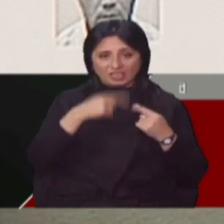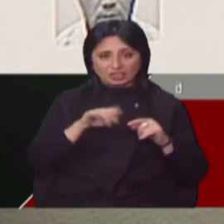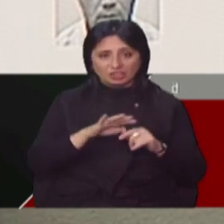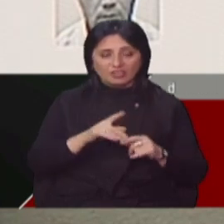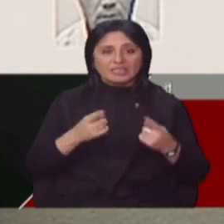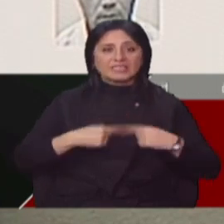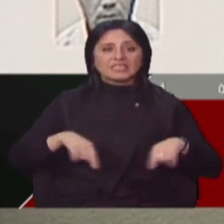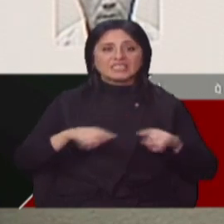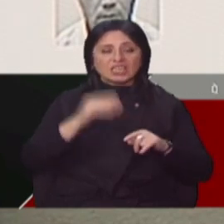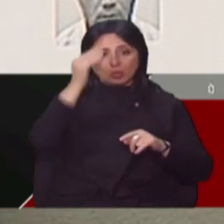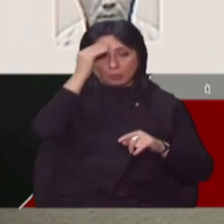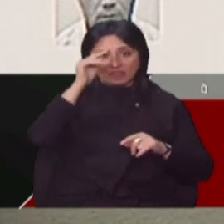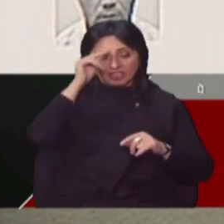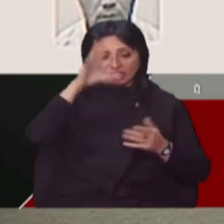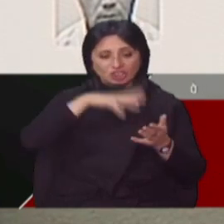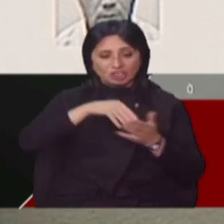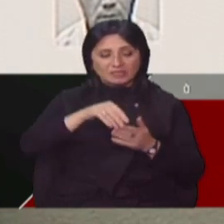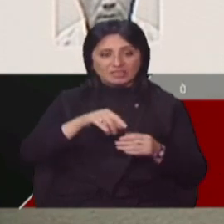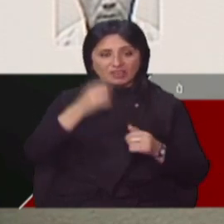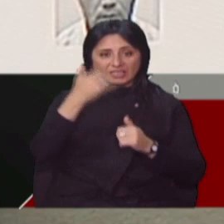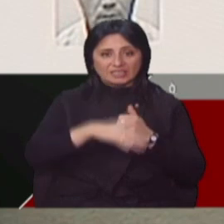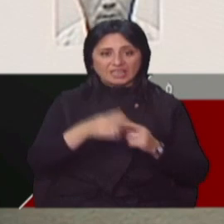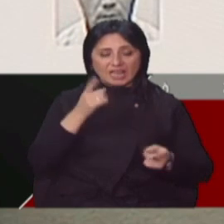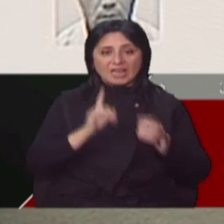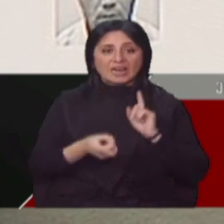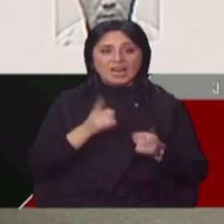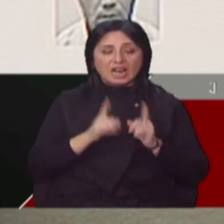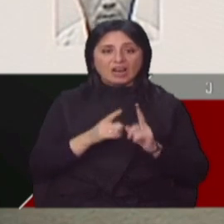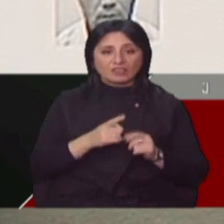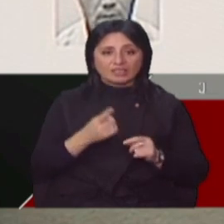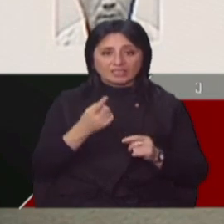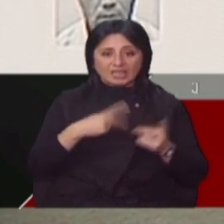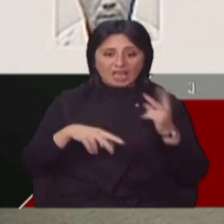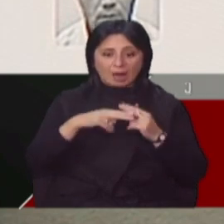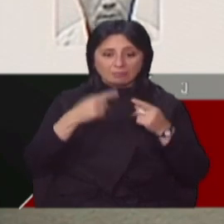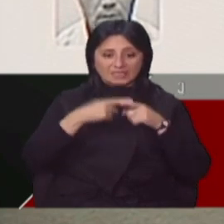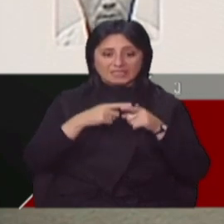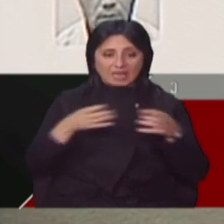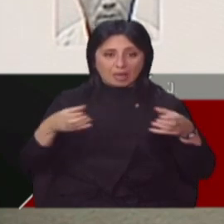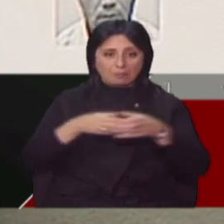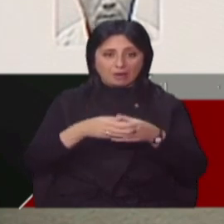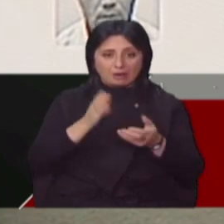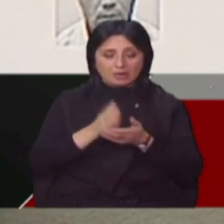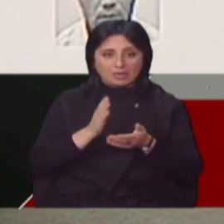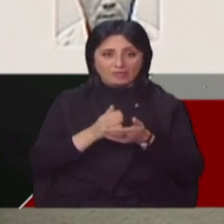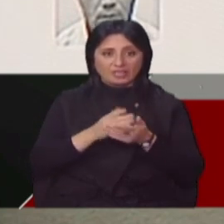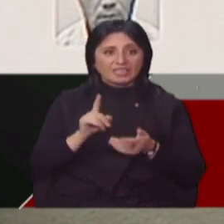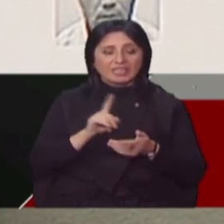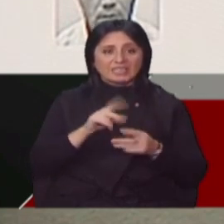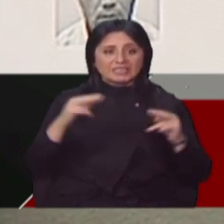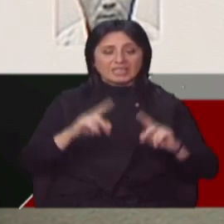და საზოგადოებრივი აზრის შემსწავლელი ცენტრი რეალურად ერთიანი სქემის შემადგენელი ნაწილია,